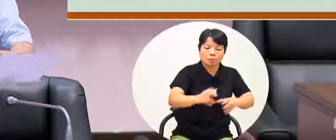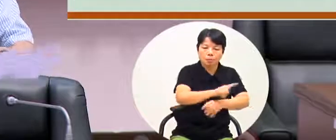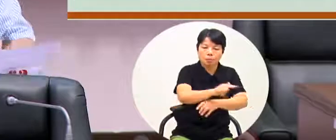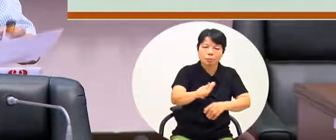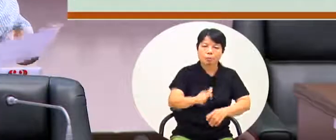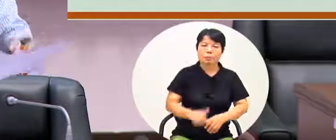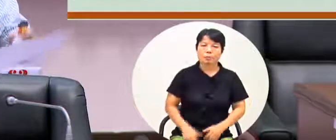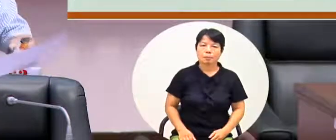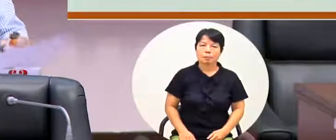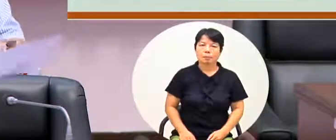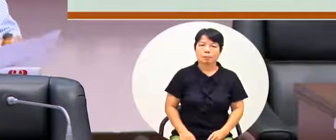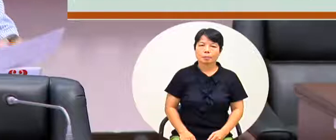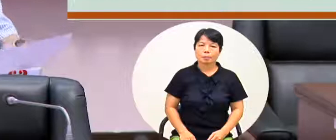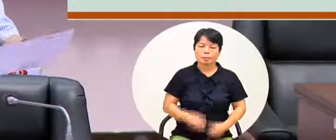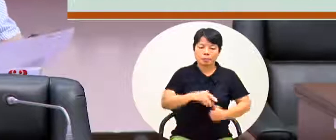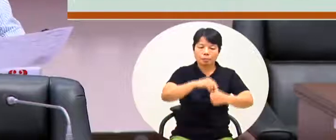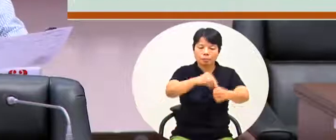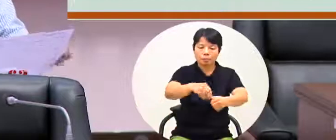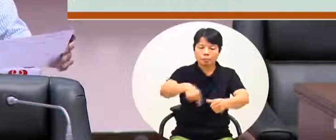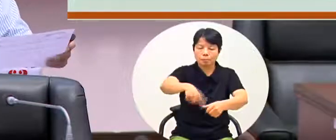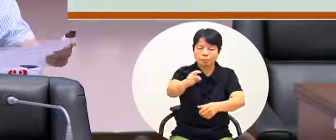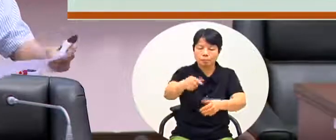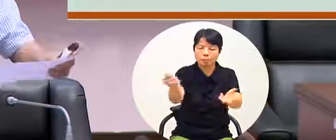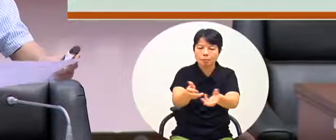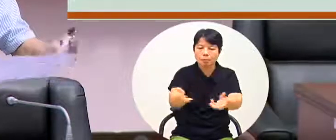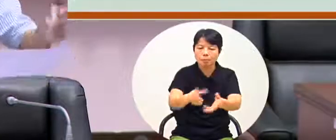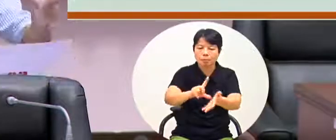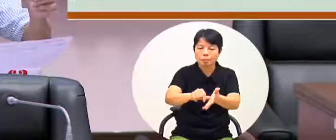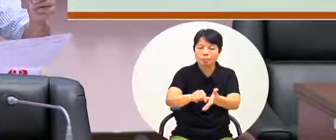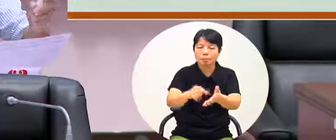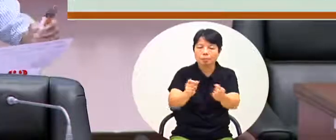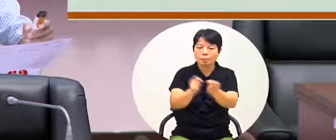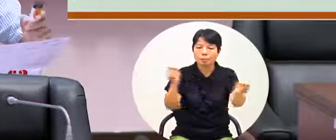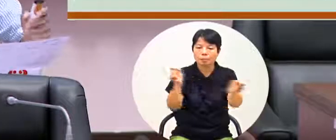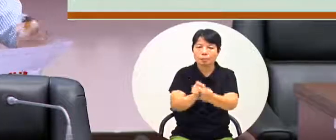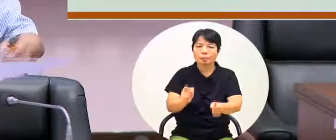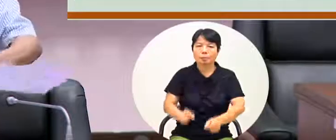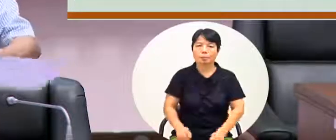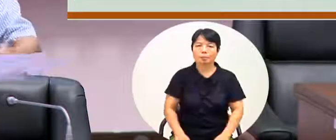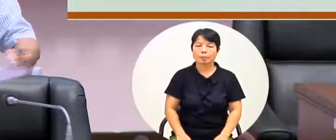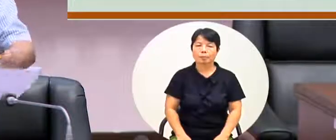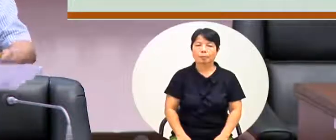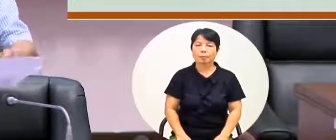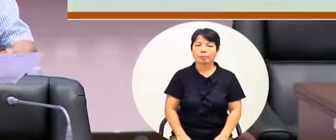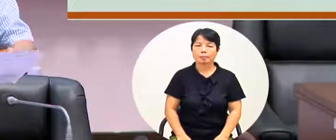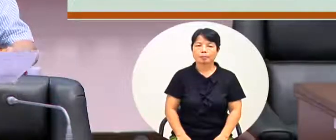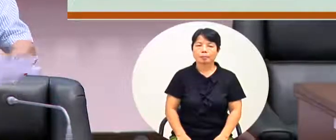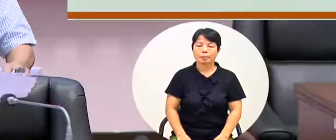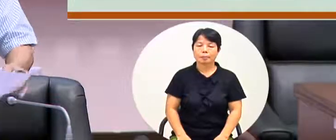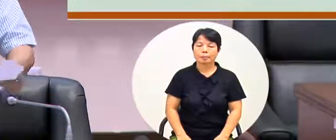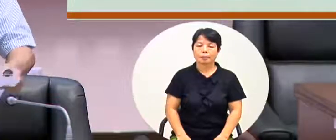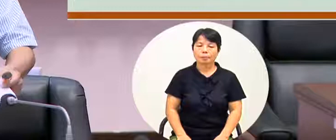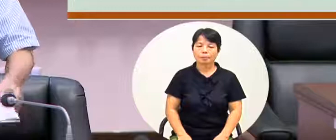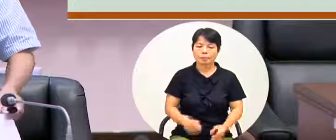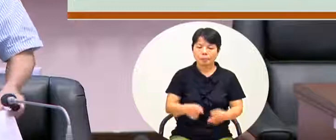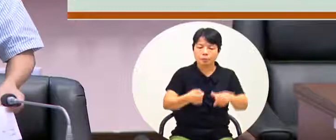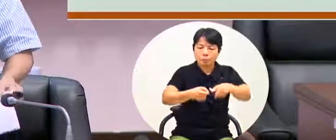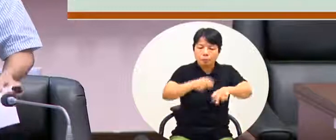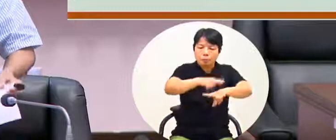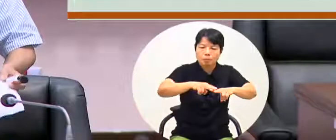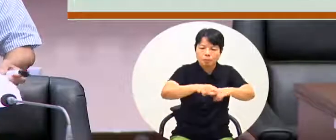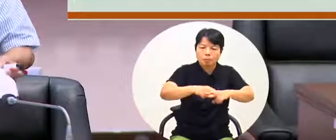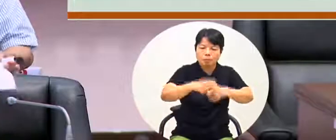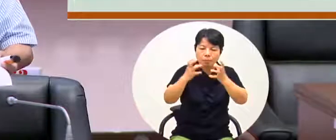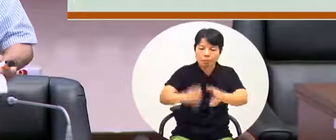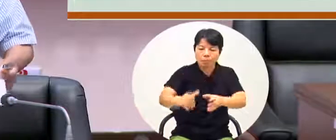去做，偌久的时间会好？另外就是讲，遮公共设施来完成，吼、哦，后壁就有可